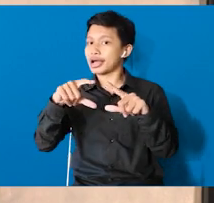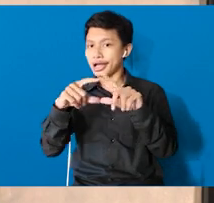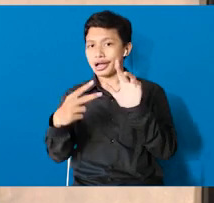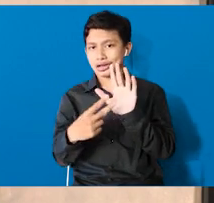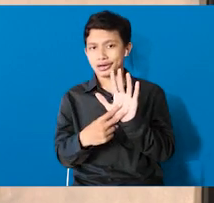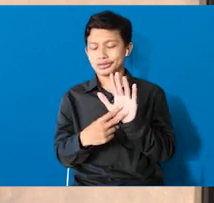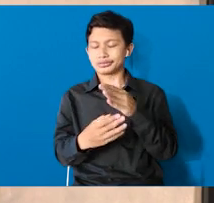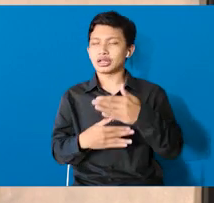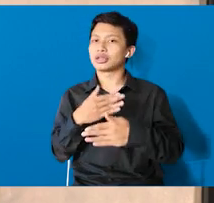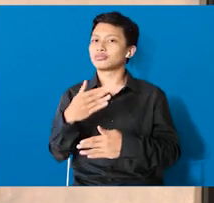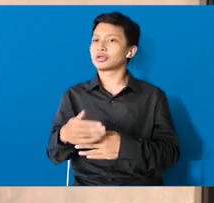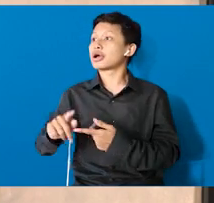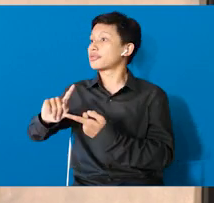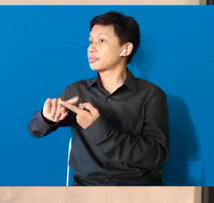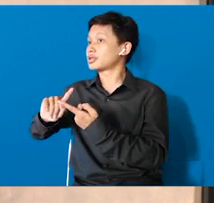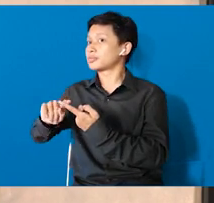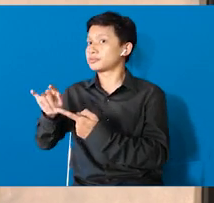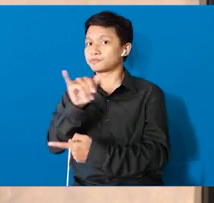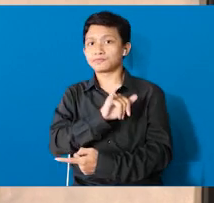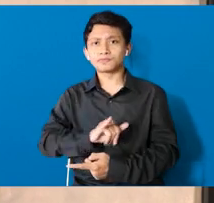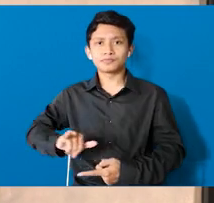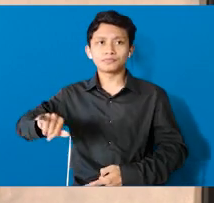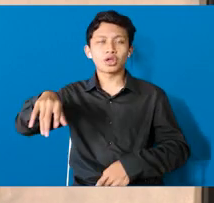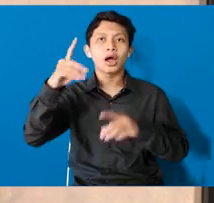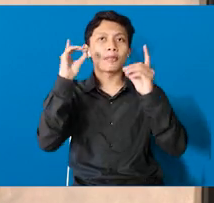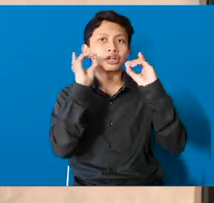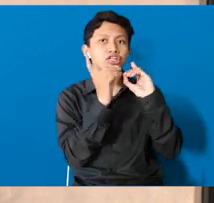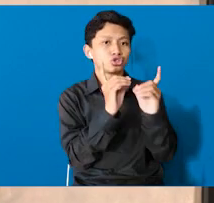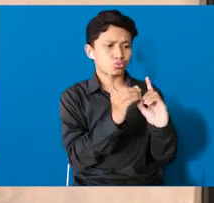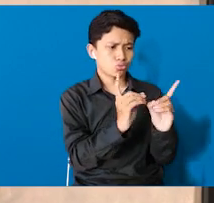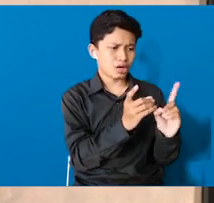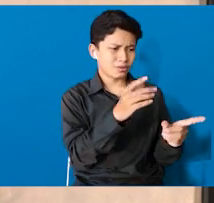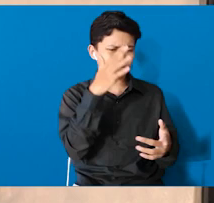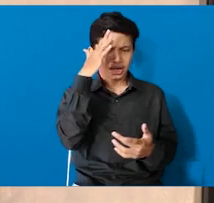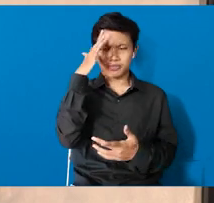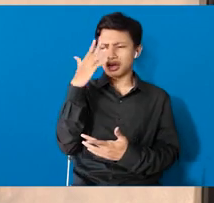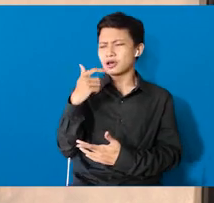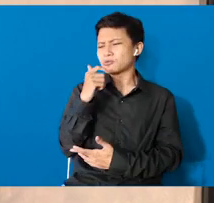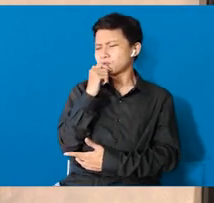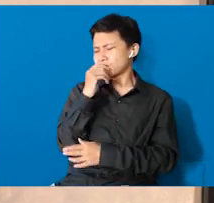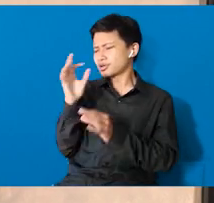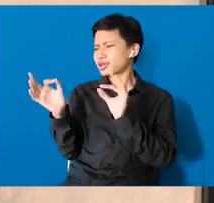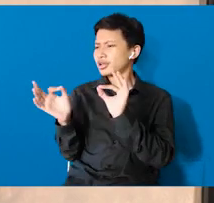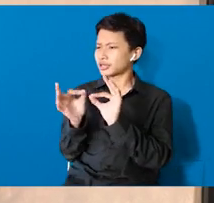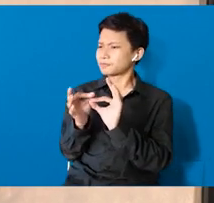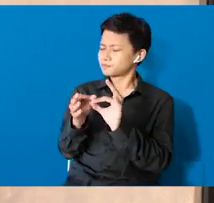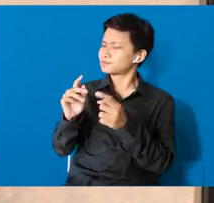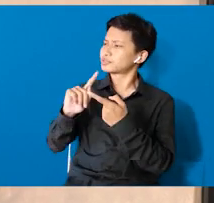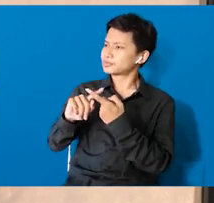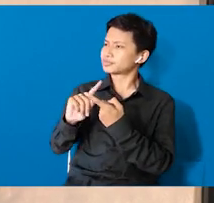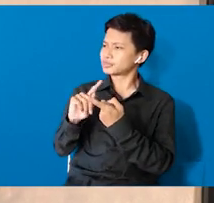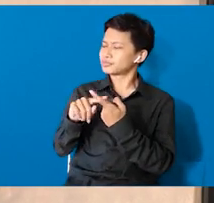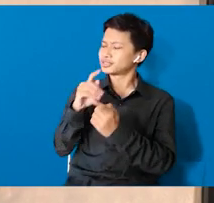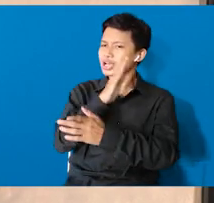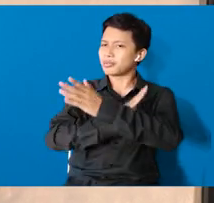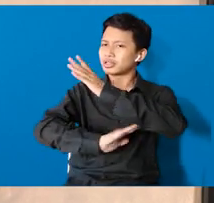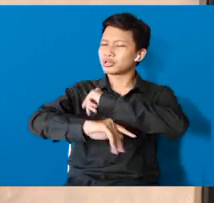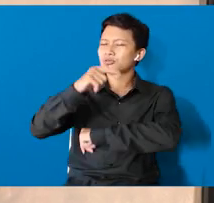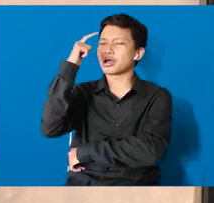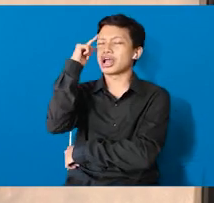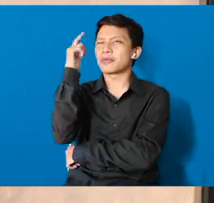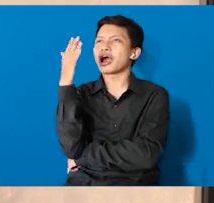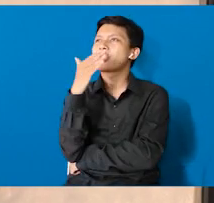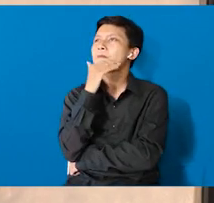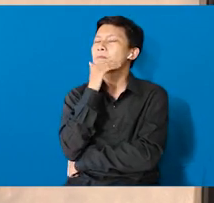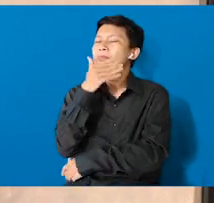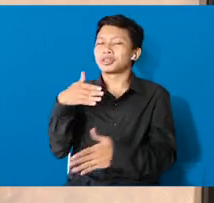tim waktu itu mendiskusikan bagaimana mendekatkan layanan kesehatan kepada teman-teman difabel